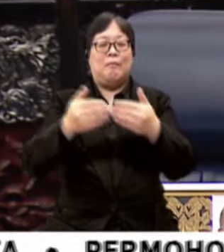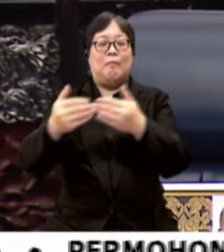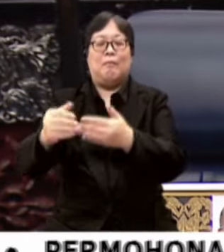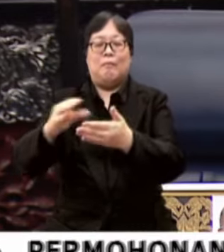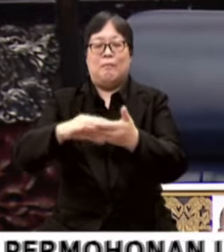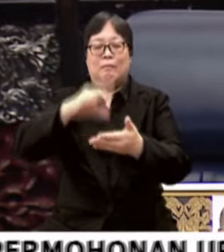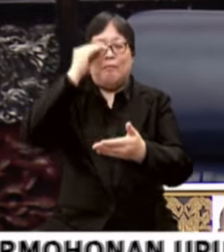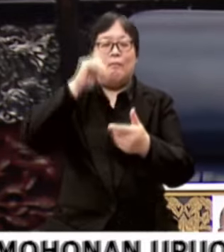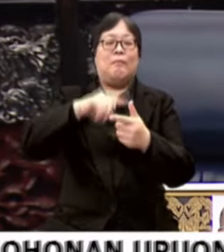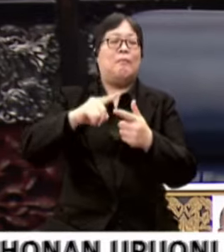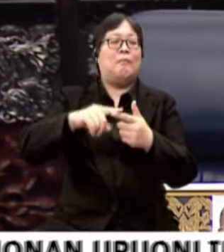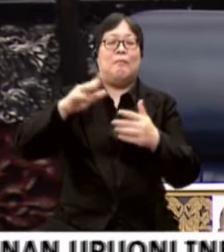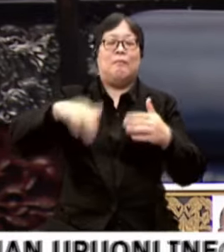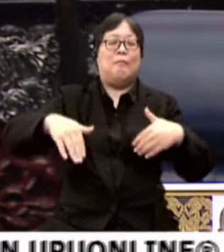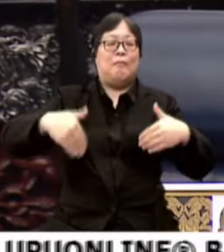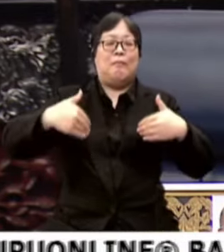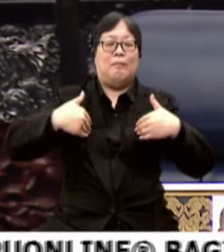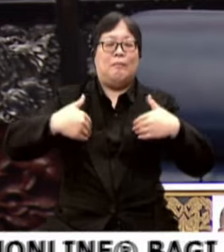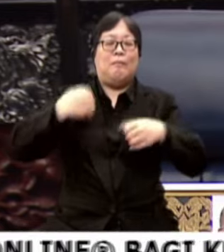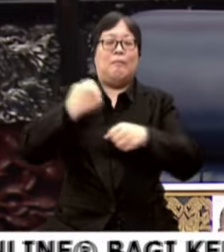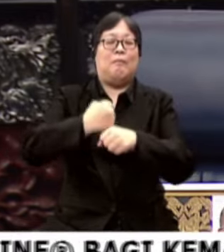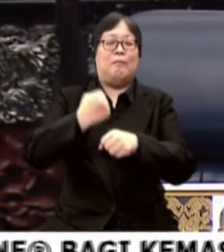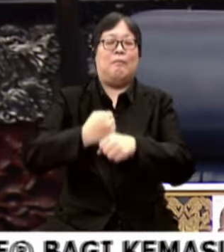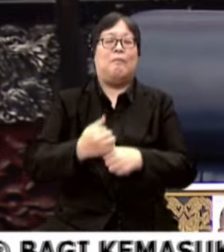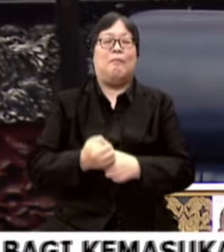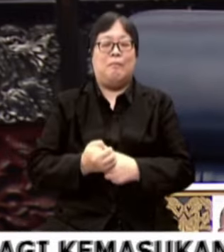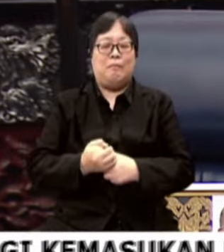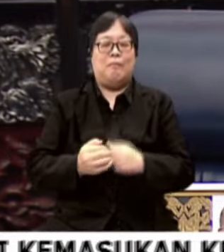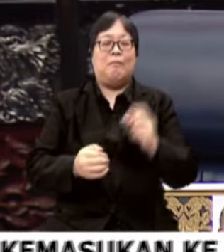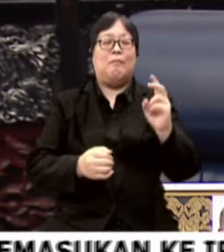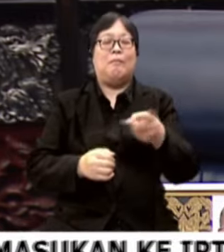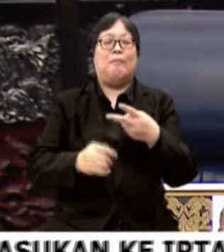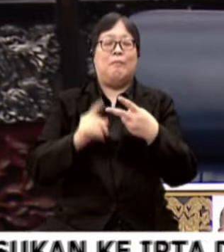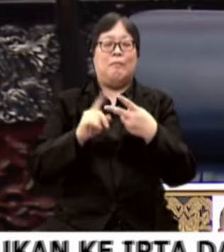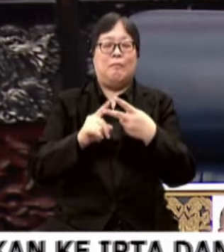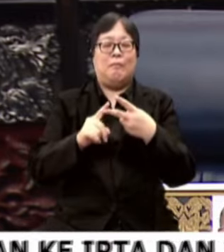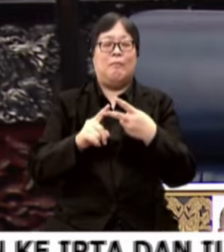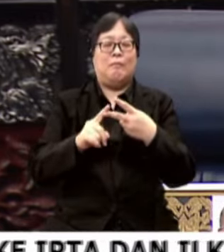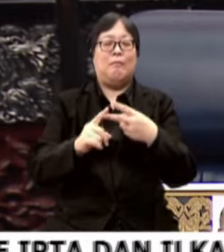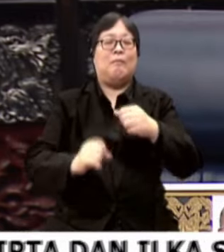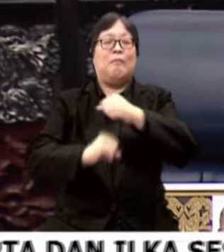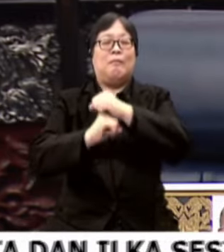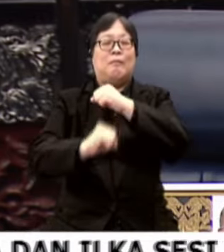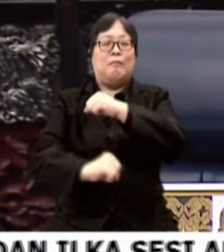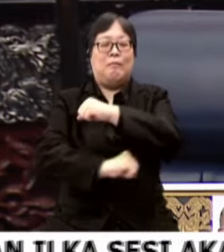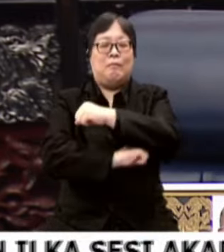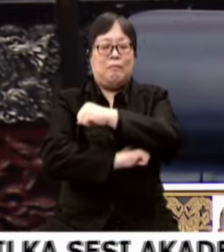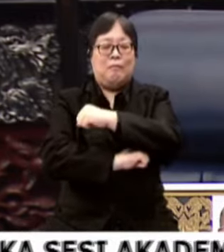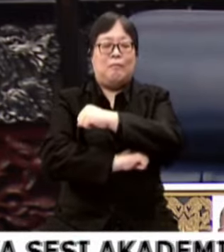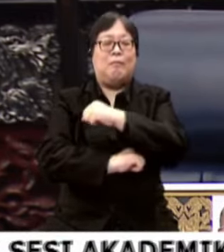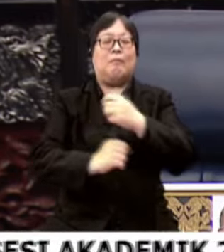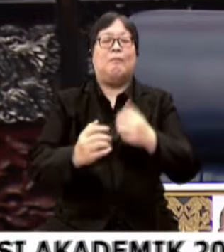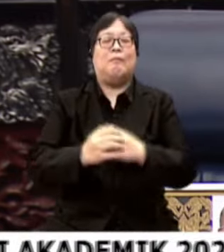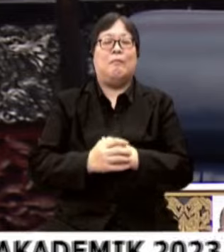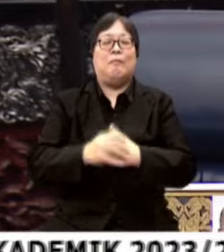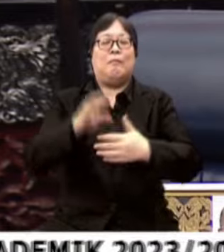atau belum mendapat pekerjaan kedua penstrukturan ataupun